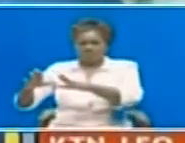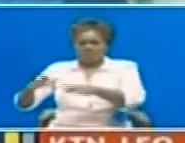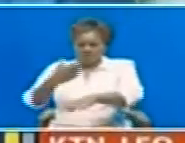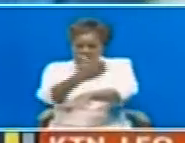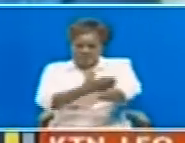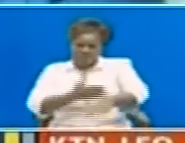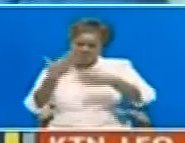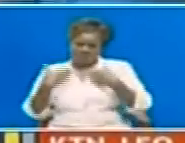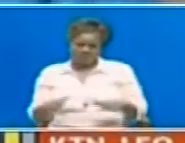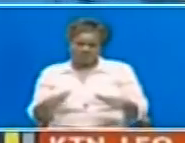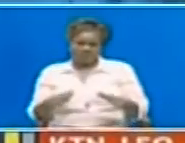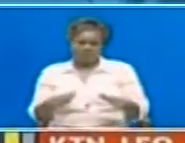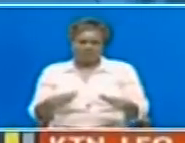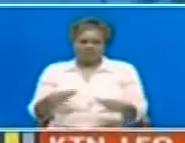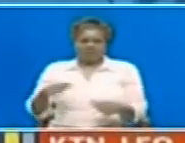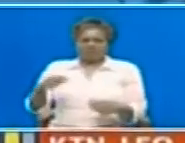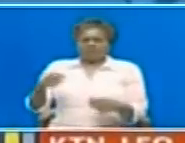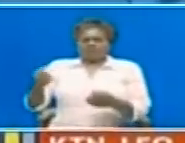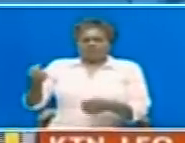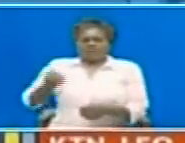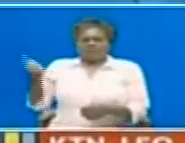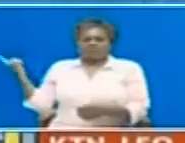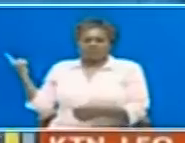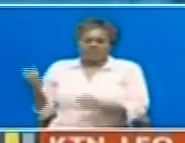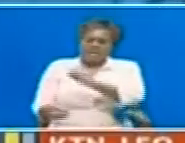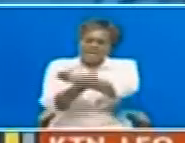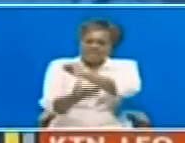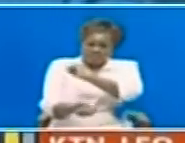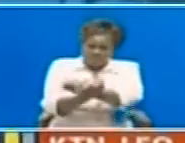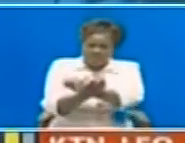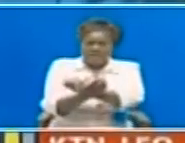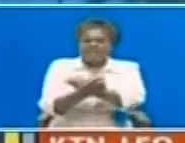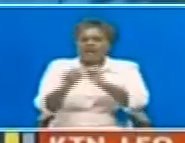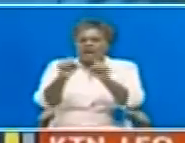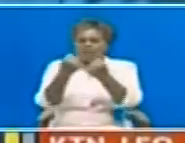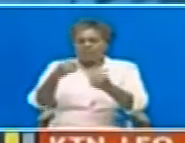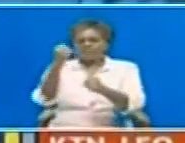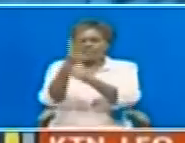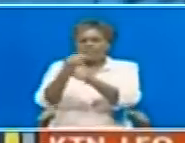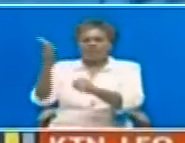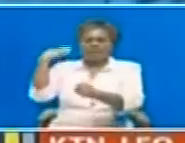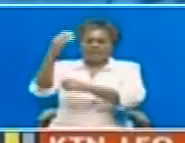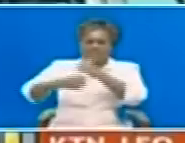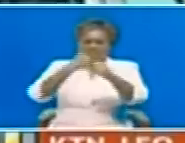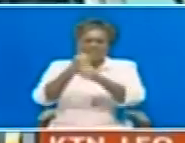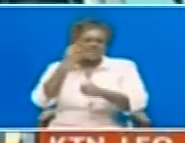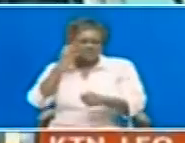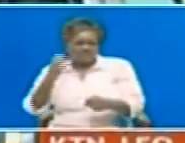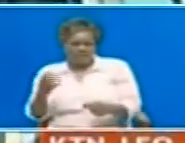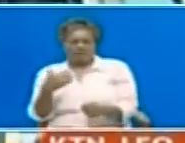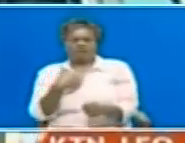hapo. Sarafina Awino akisimulia kilichojiri tarehe 30 mwezi Disemba mwaka jana kwa huzuni.